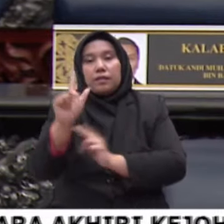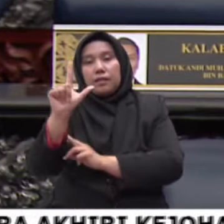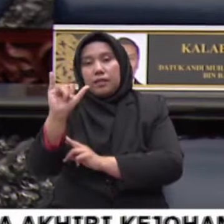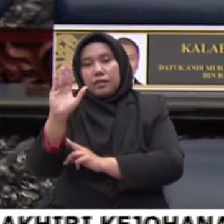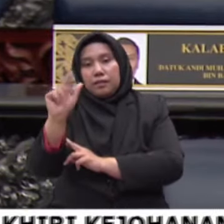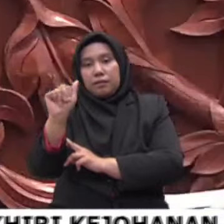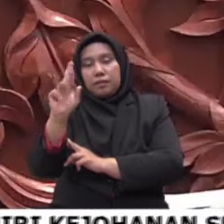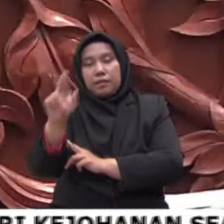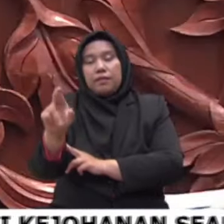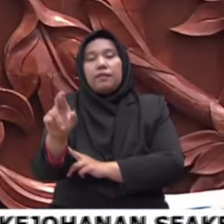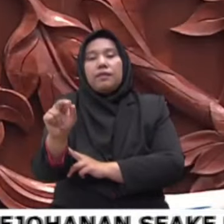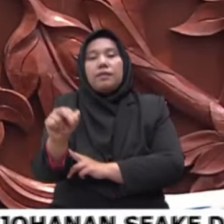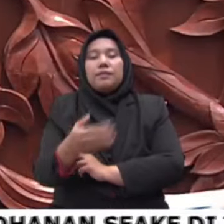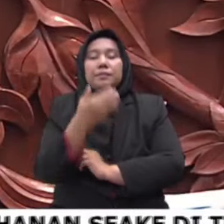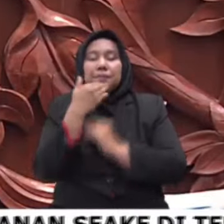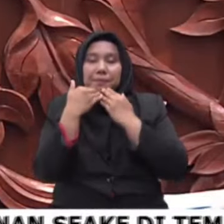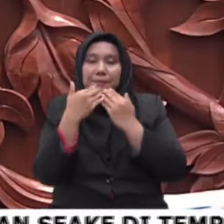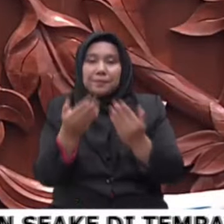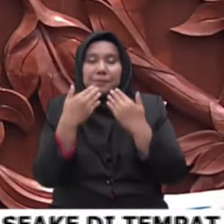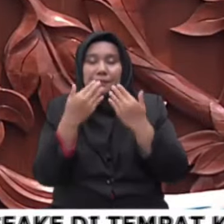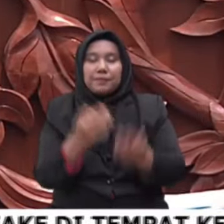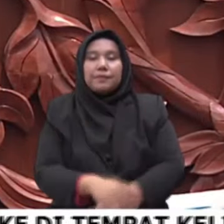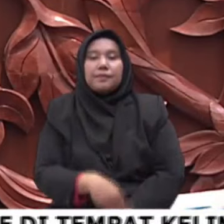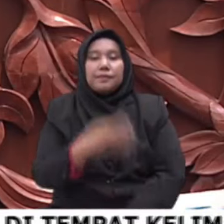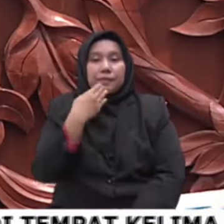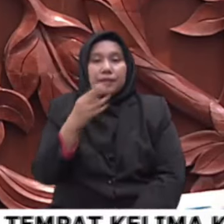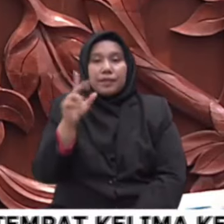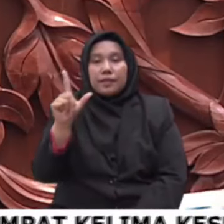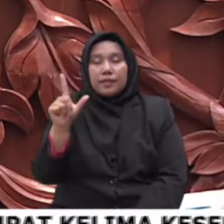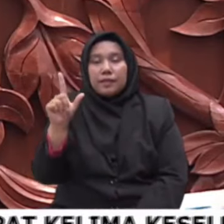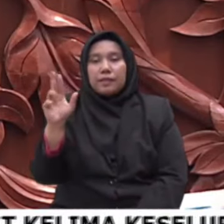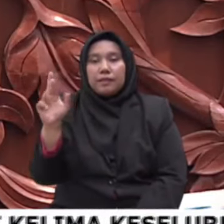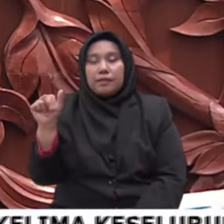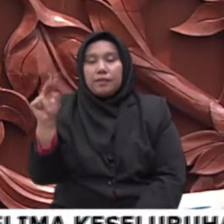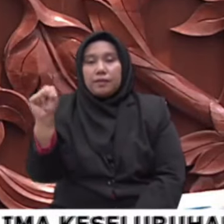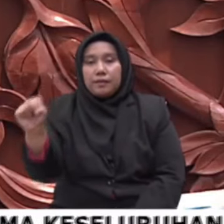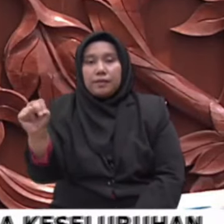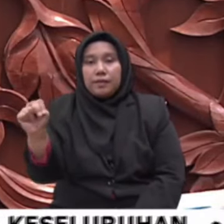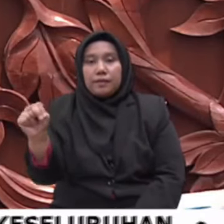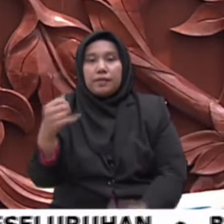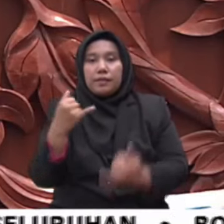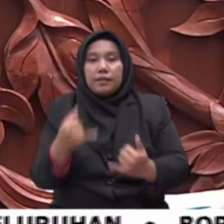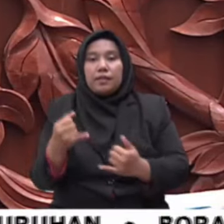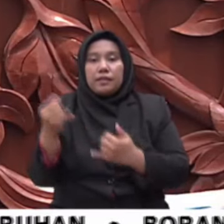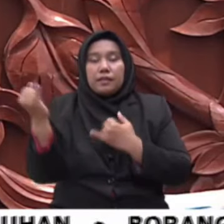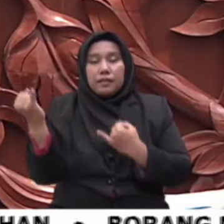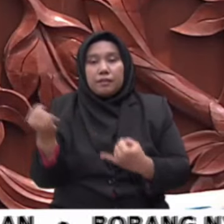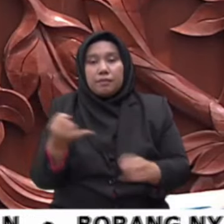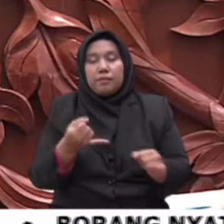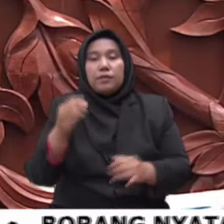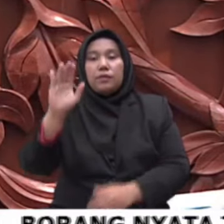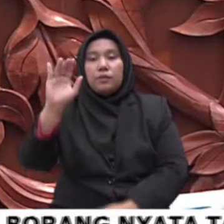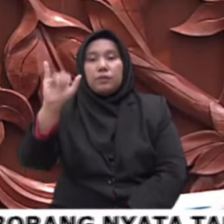kasih. Terima kasih Libaran. Saya jemput sekarang YB Bukit Gantang.